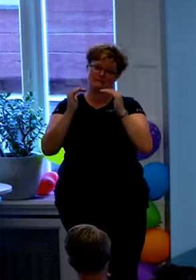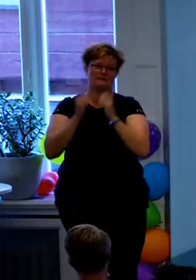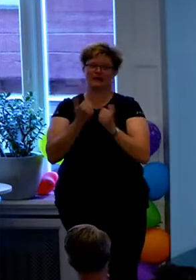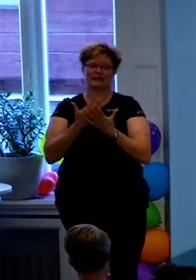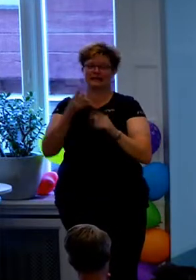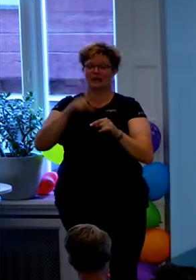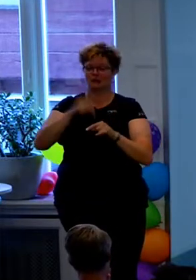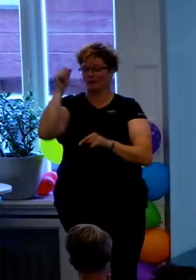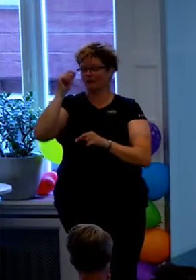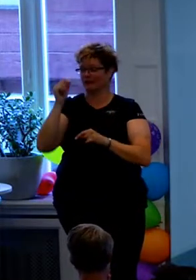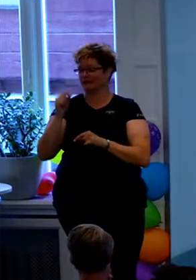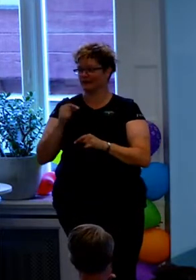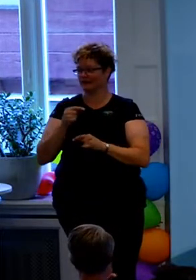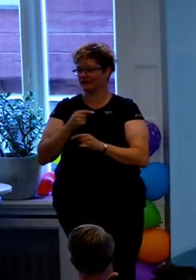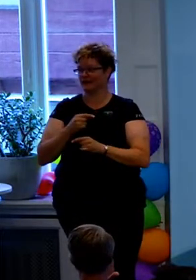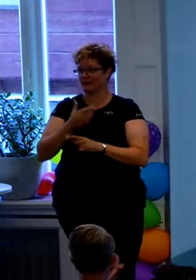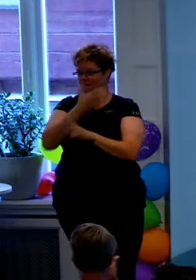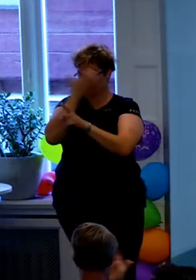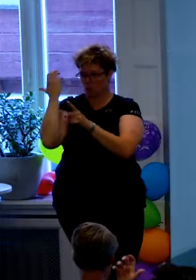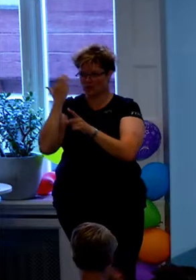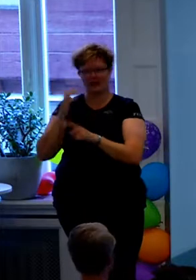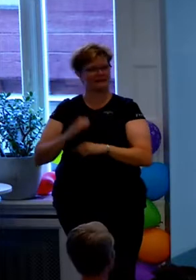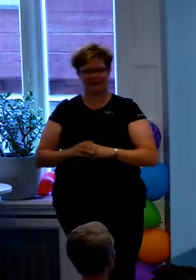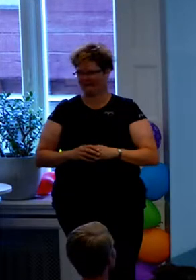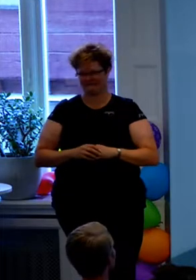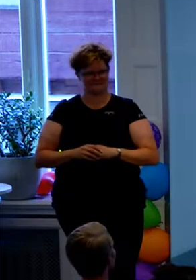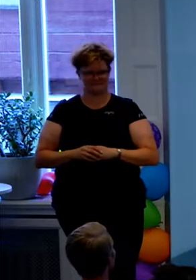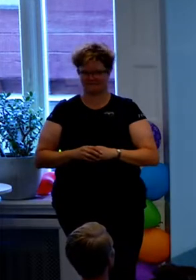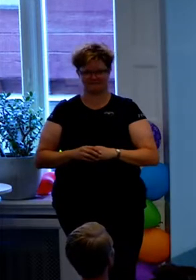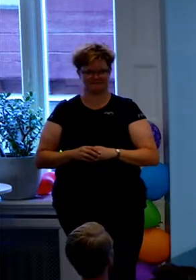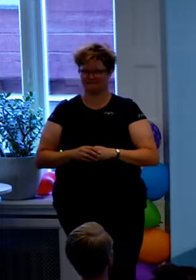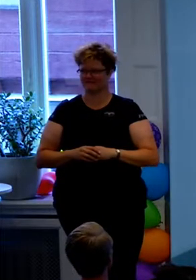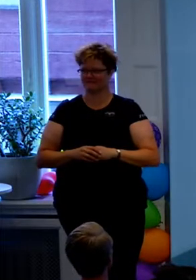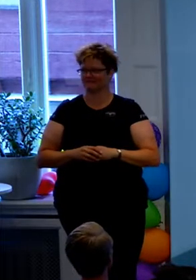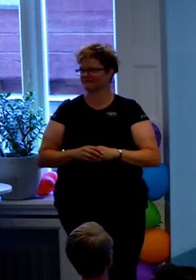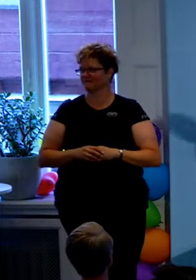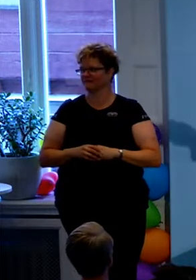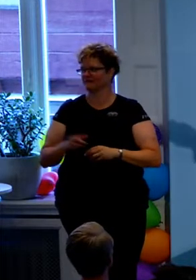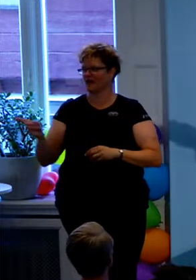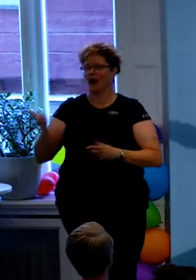det är inte det jag tänker på. Bonde, nej.